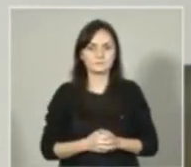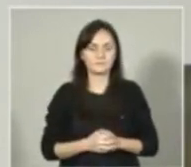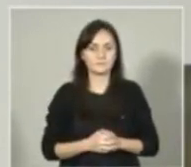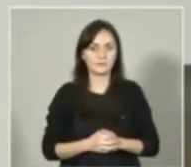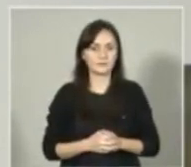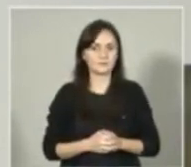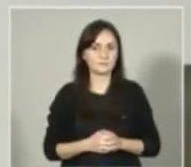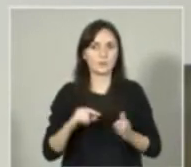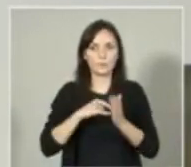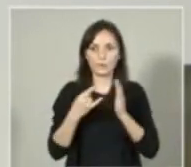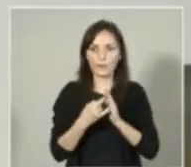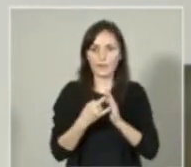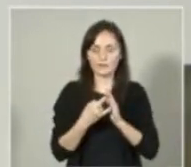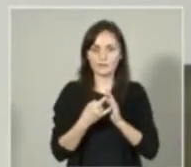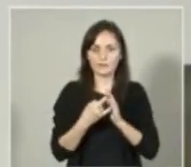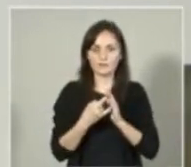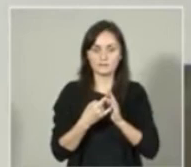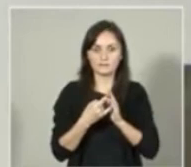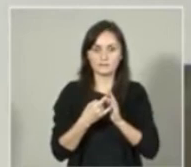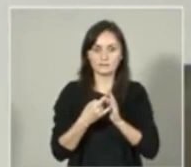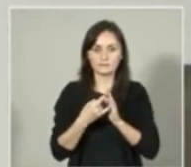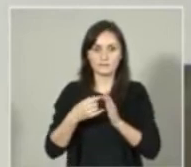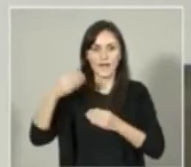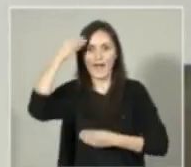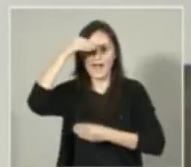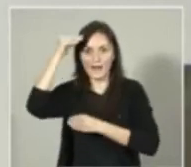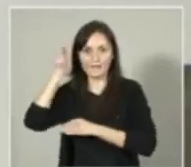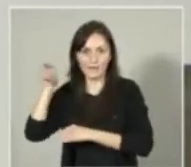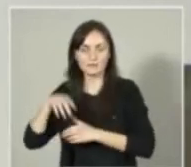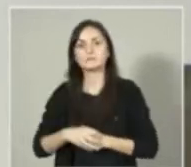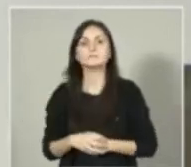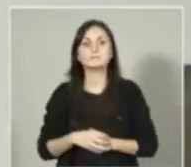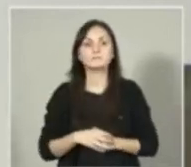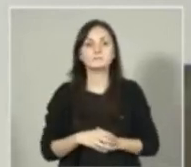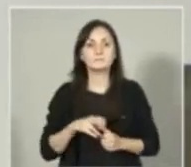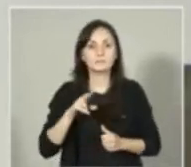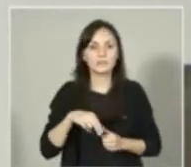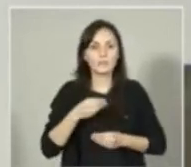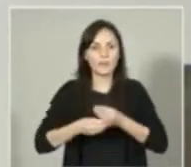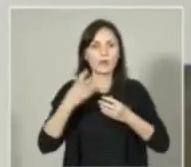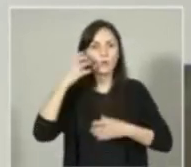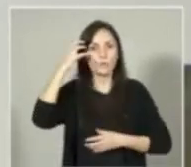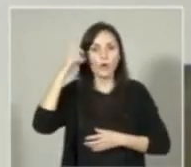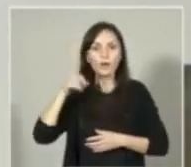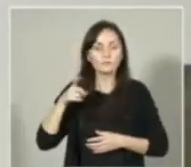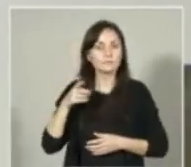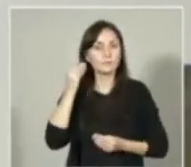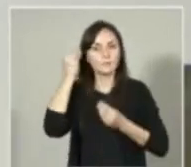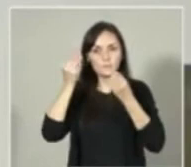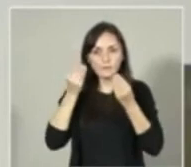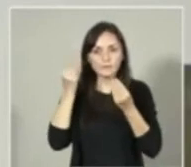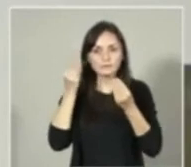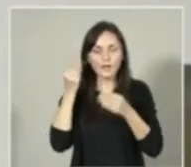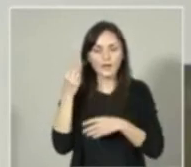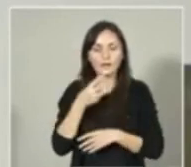2200 per l'Aràbia Saudita, actual contendent en la guerra del Iemen i que té una monarquia propensa a vulnerar els drets humans